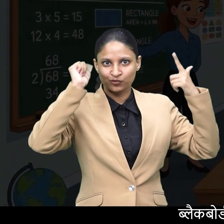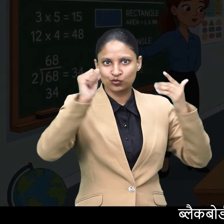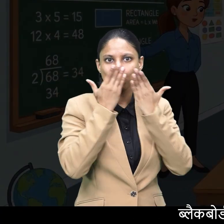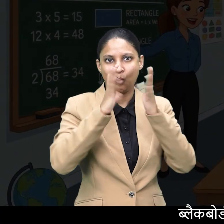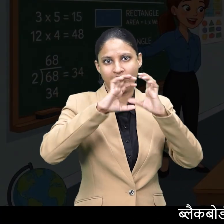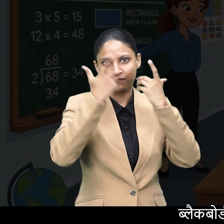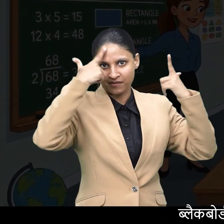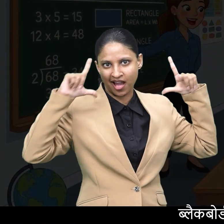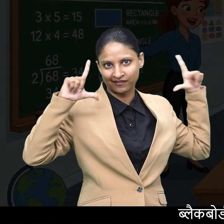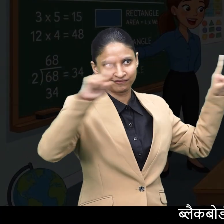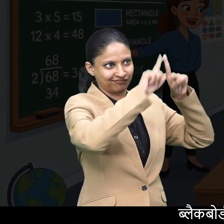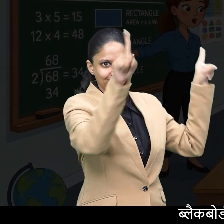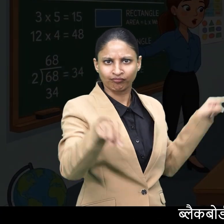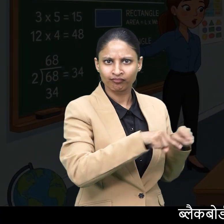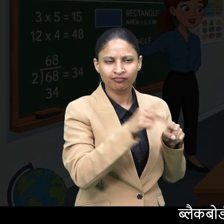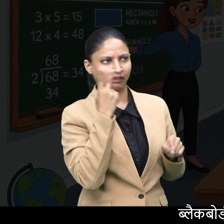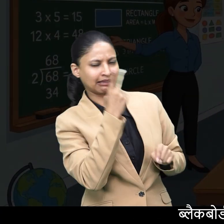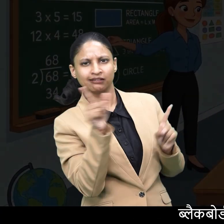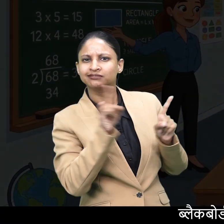ब्लैक बोर्ड एक आयत जैसा दिखता है।